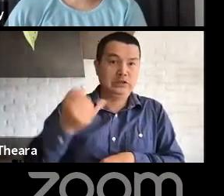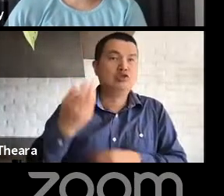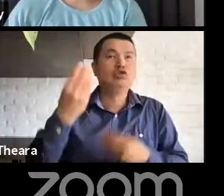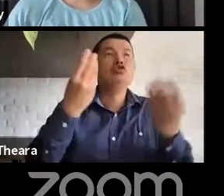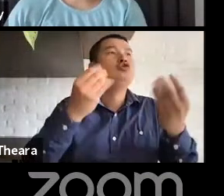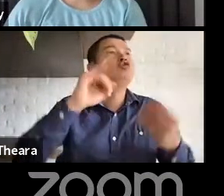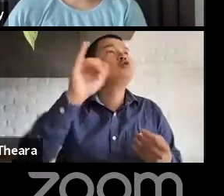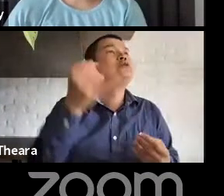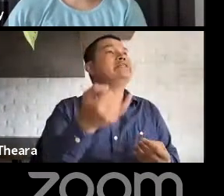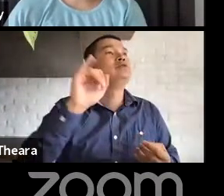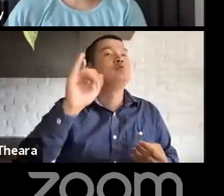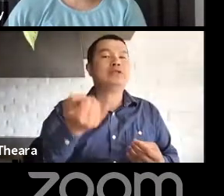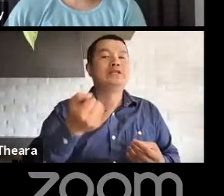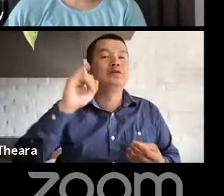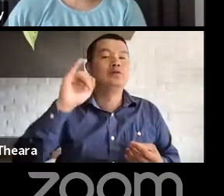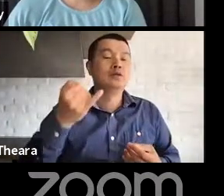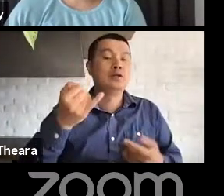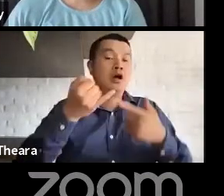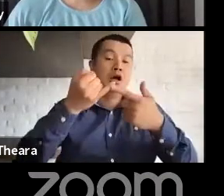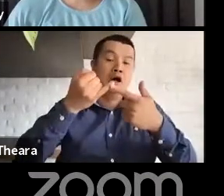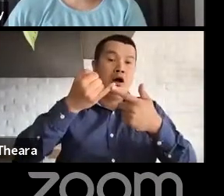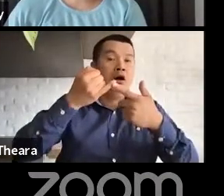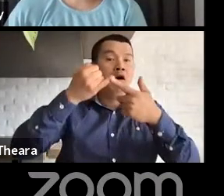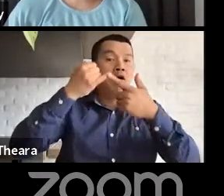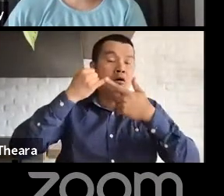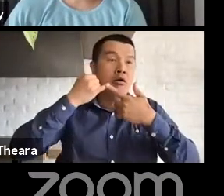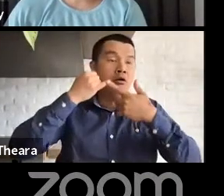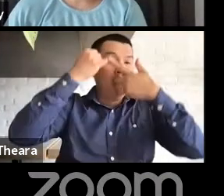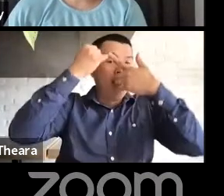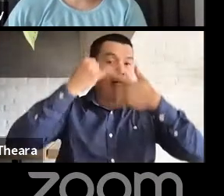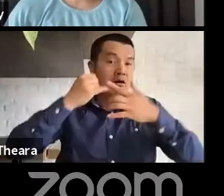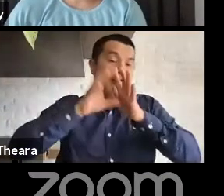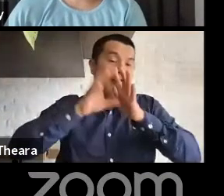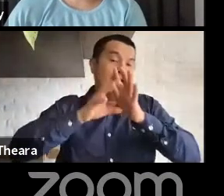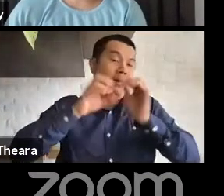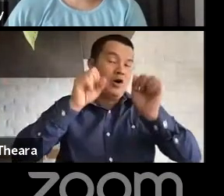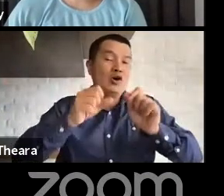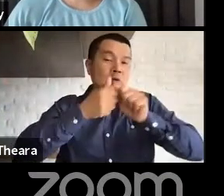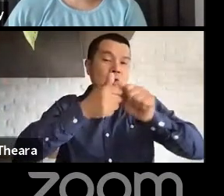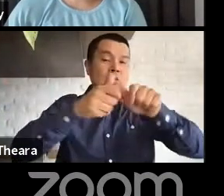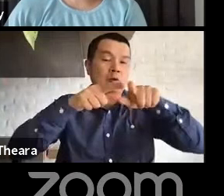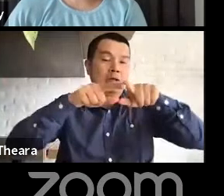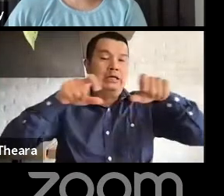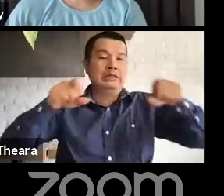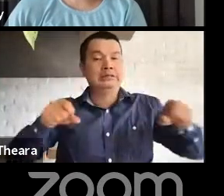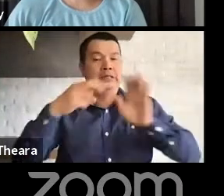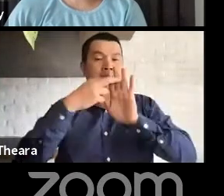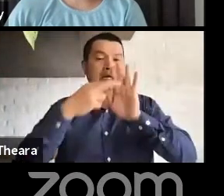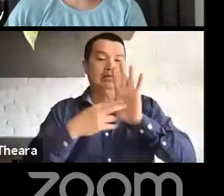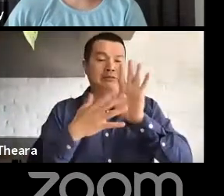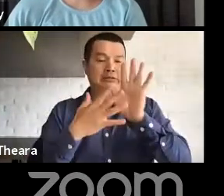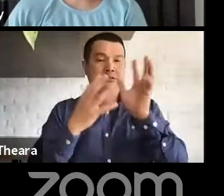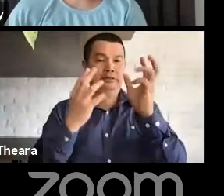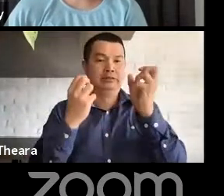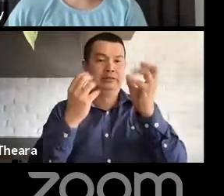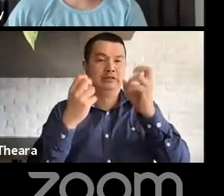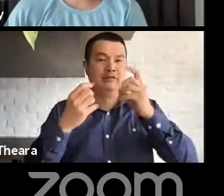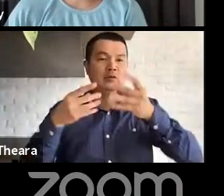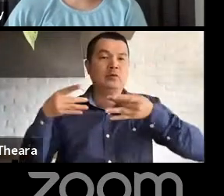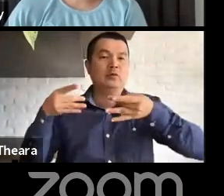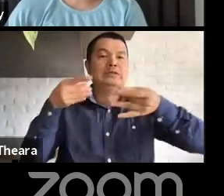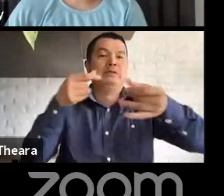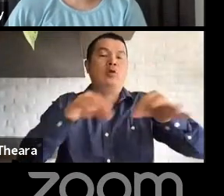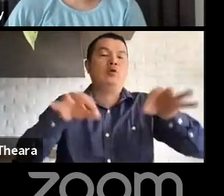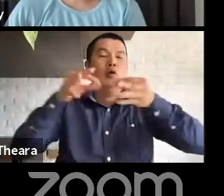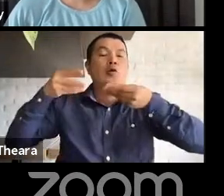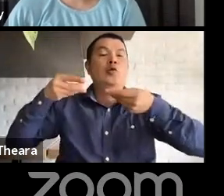être intégré à jouer. Ça peut être son nom. Donc, il ne faut pas qu'il soit associé nécessairement à un